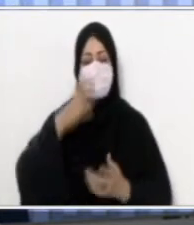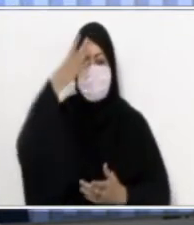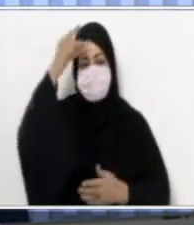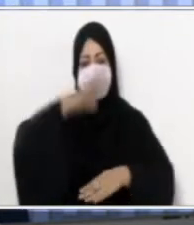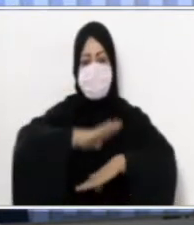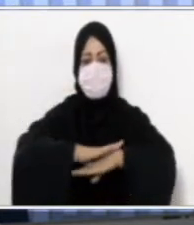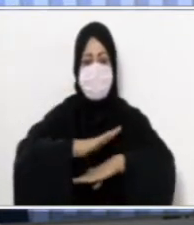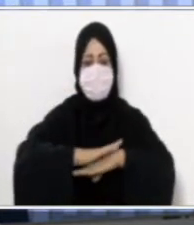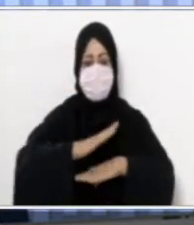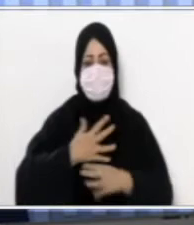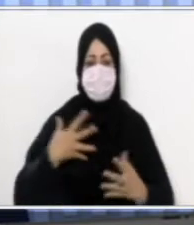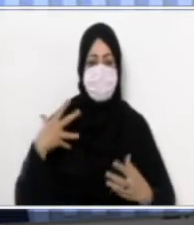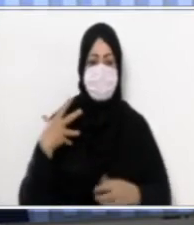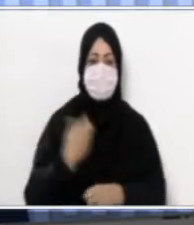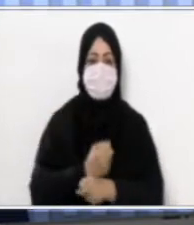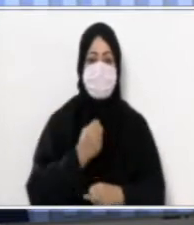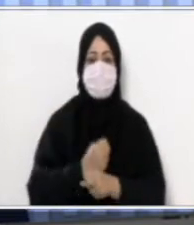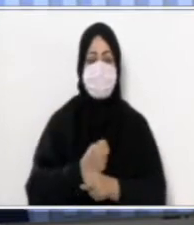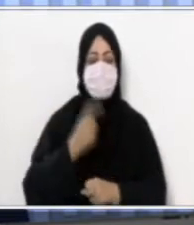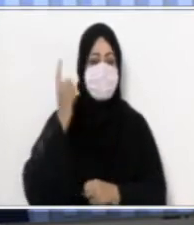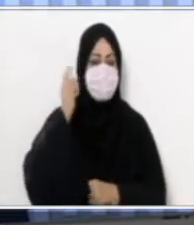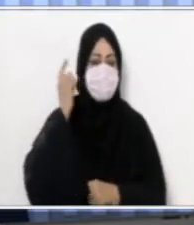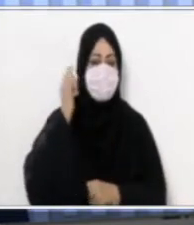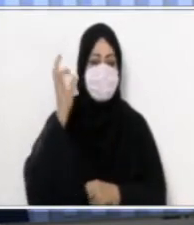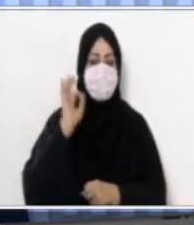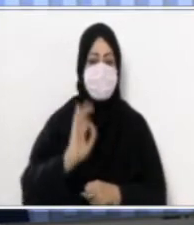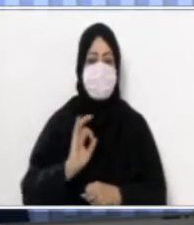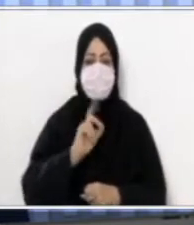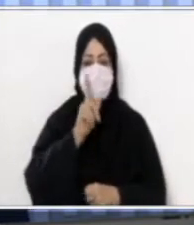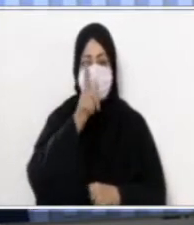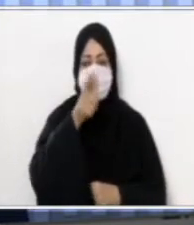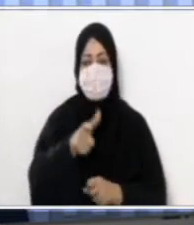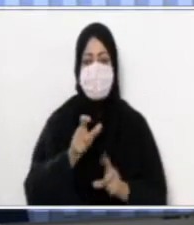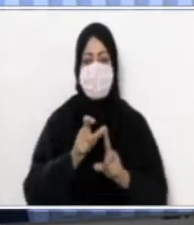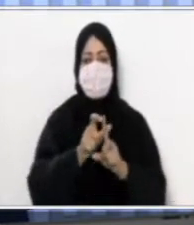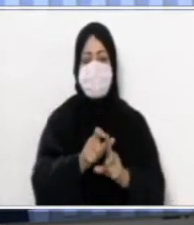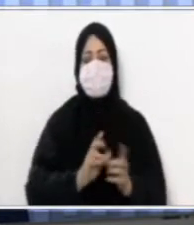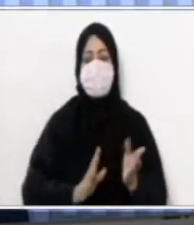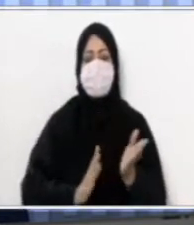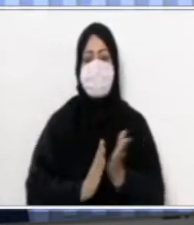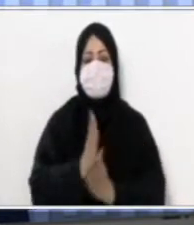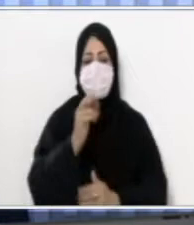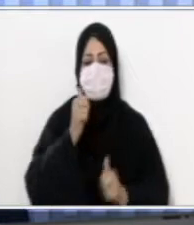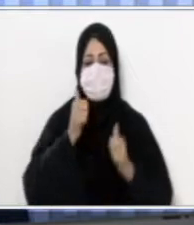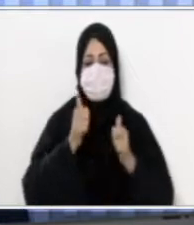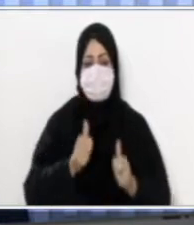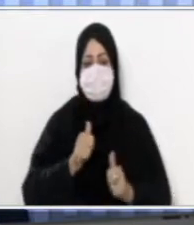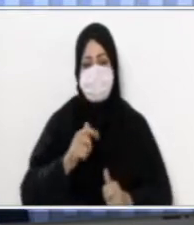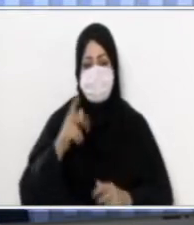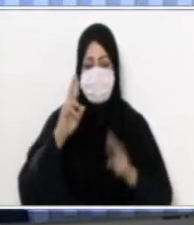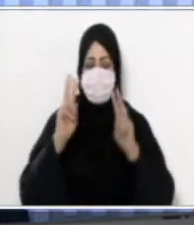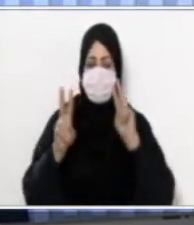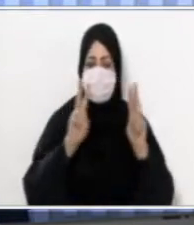القول فيتبعون أحسنه. أيها المشاهدون والمستمعون الكرام، السلام عليكم ورحمة